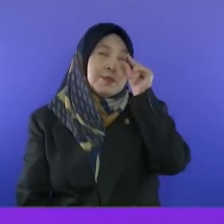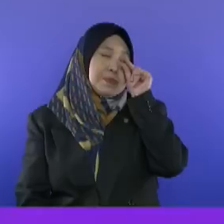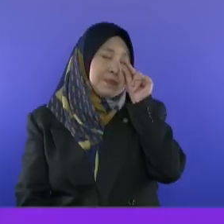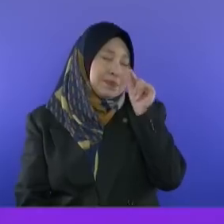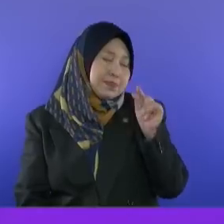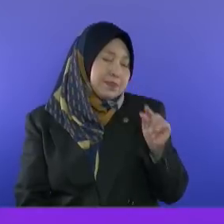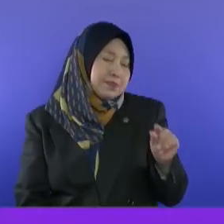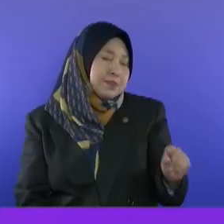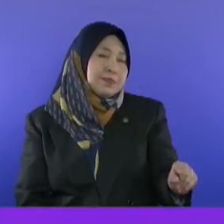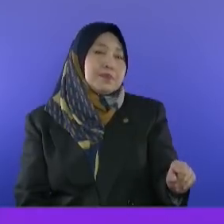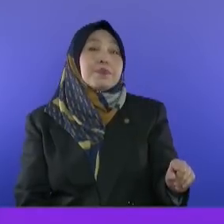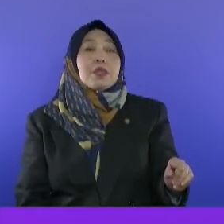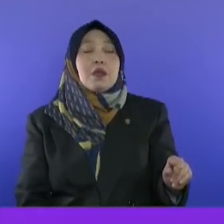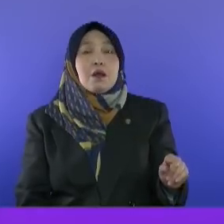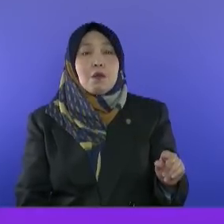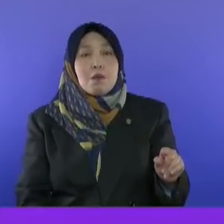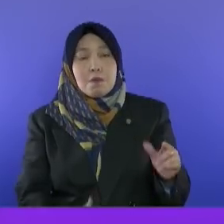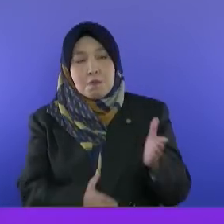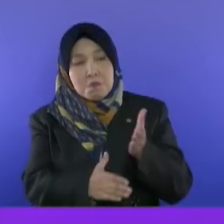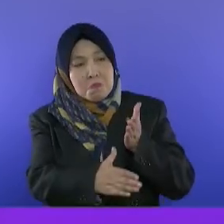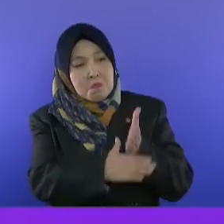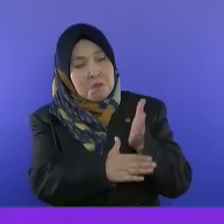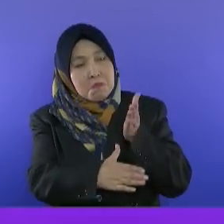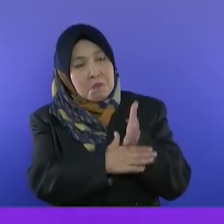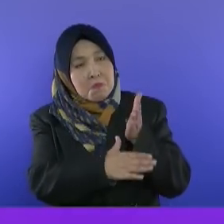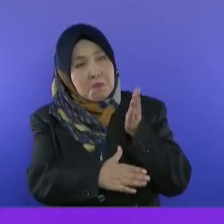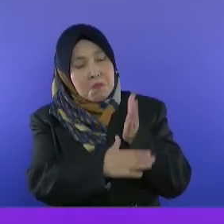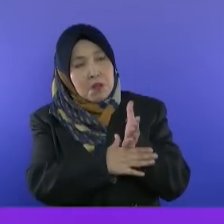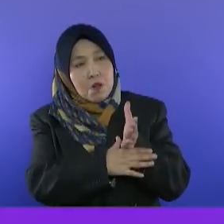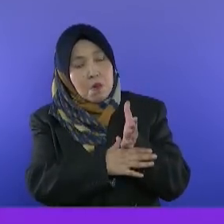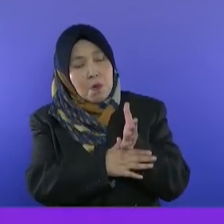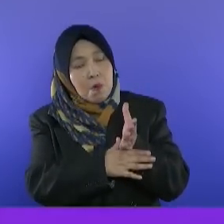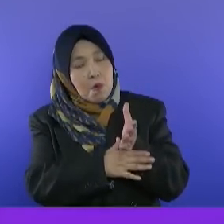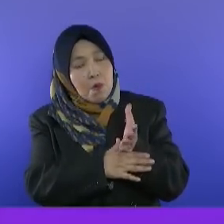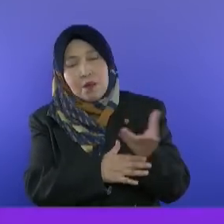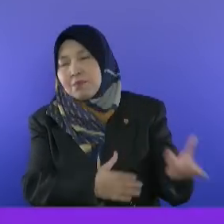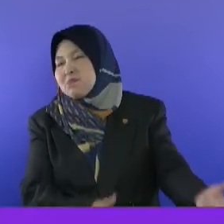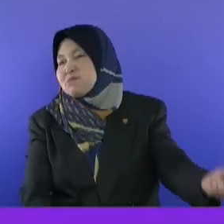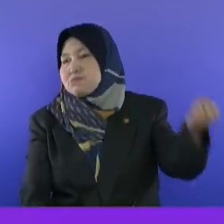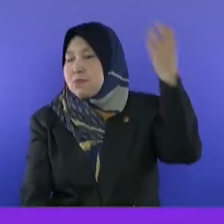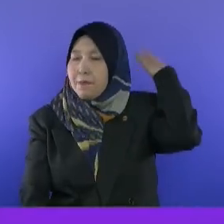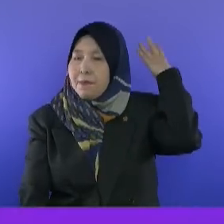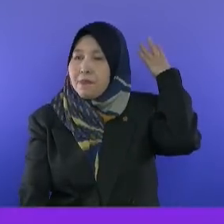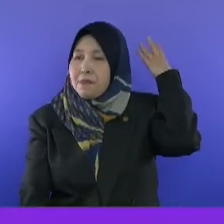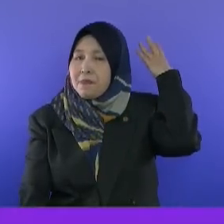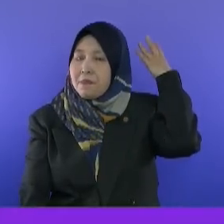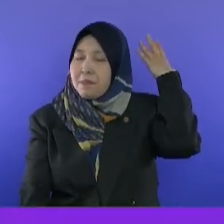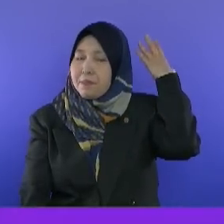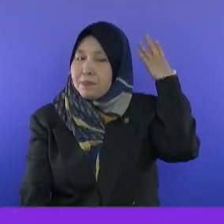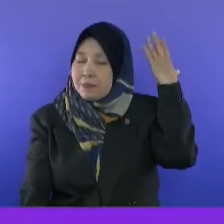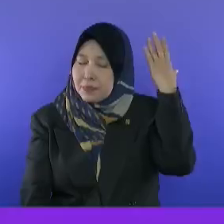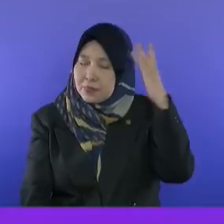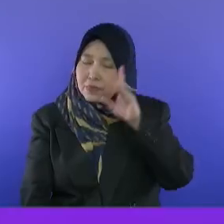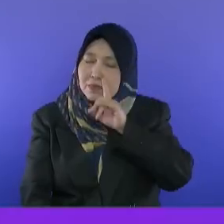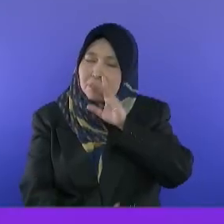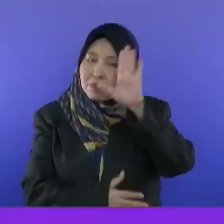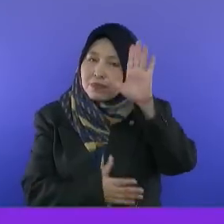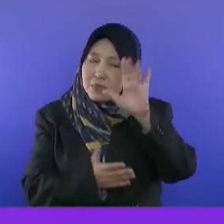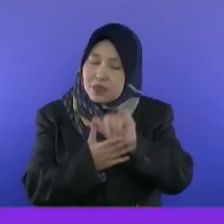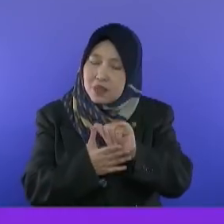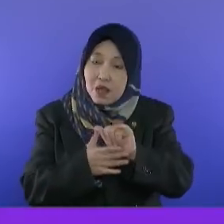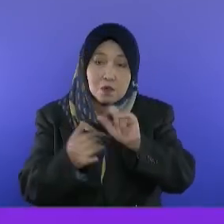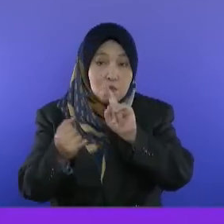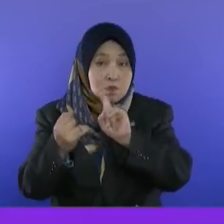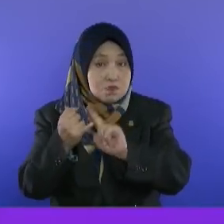mereka mencabul ataupun melemparkan perjanjian mereka itu ke belakang dan Allah menyatakan di ujung itu